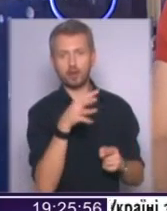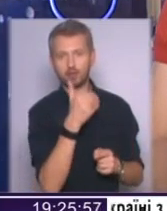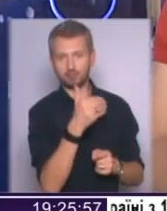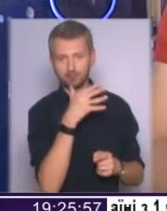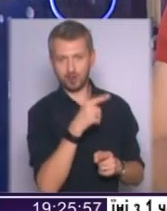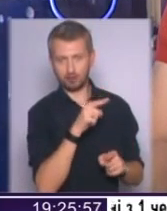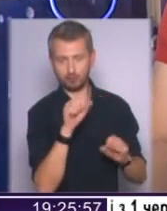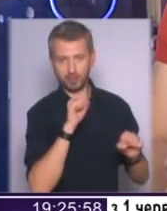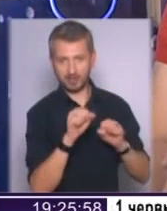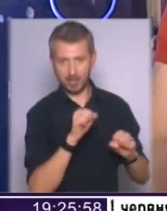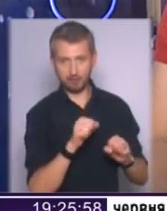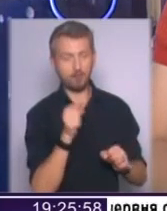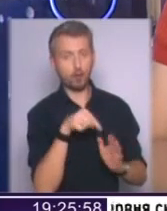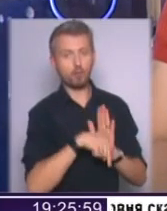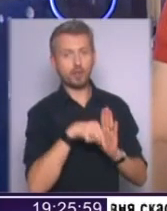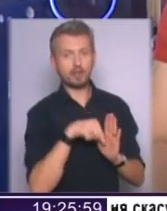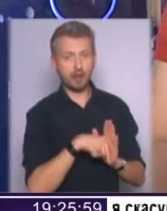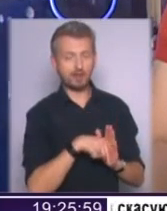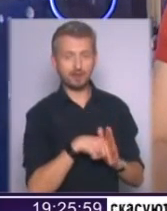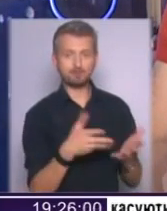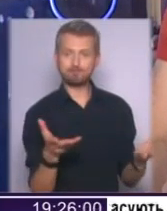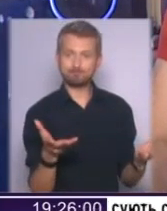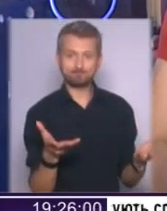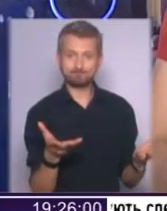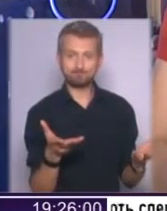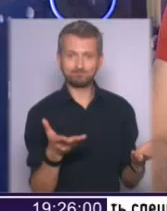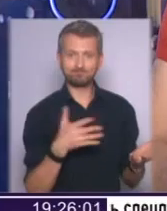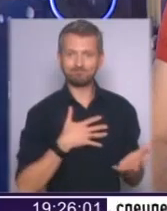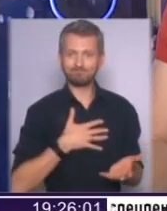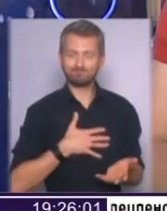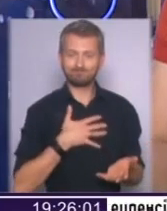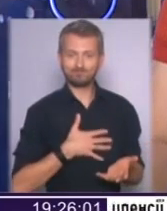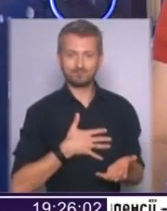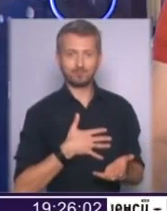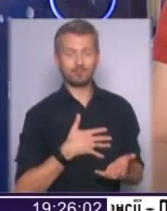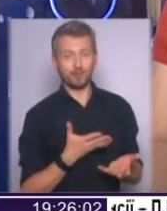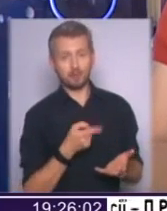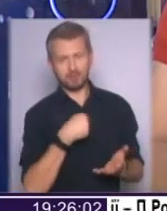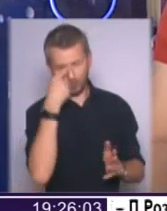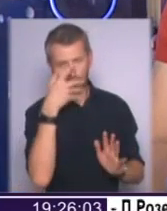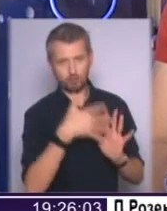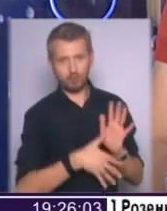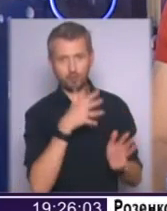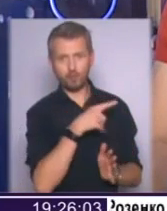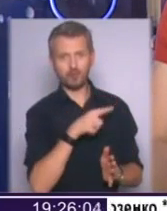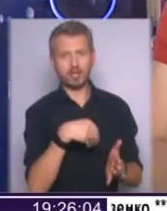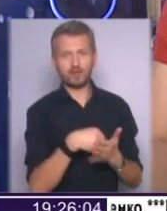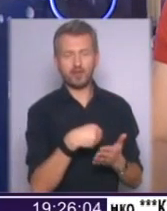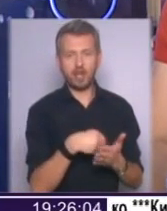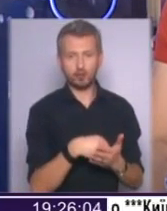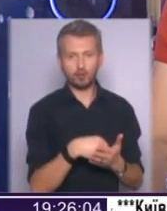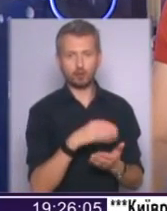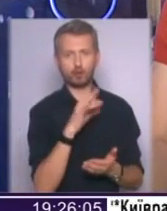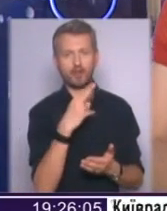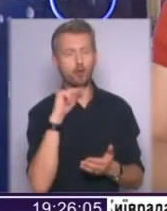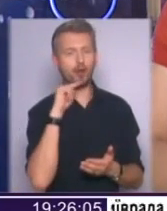цьому сенсі, насправді, діагноз невтішний. Як би це не було парадоксально. Тому що ми розуміємо, що в час